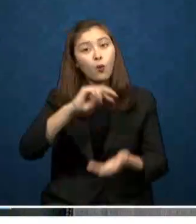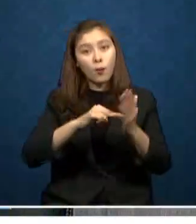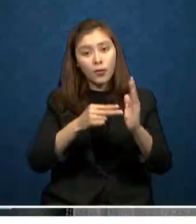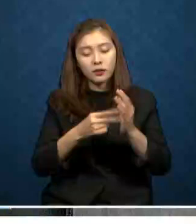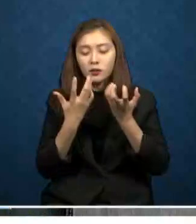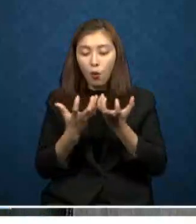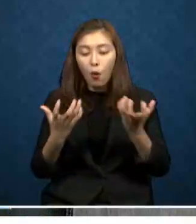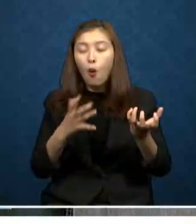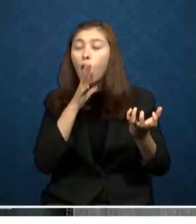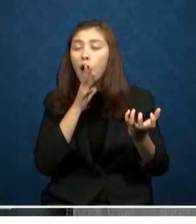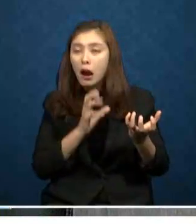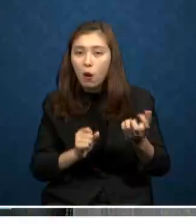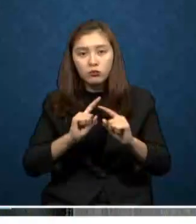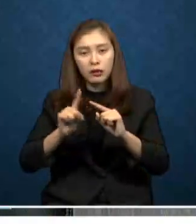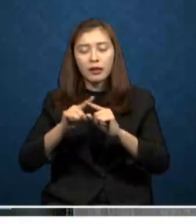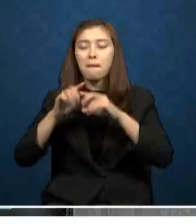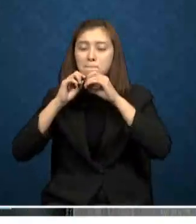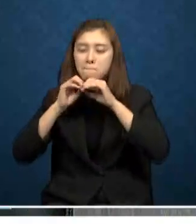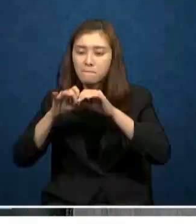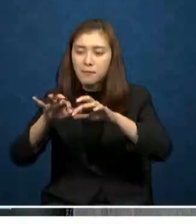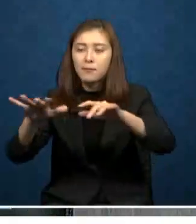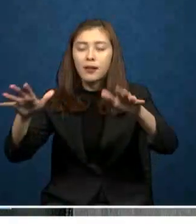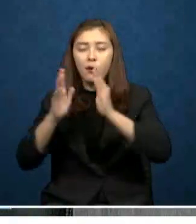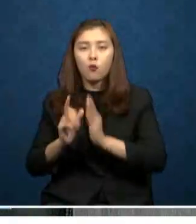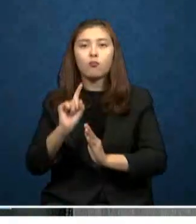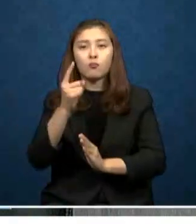แพร่ไปในด้านสากล